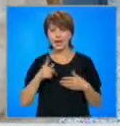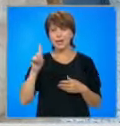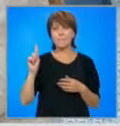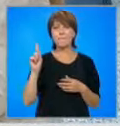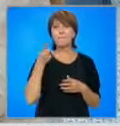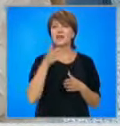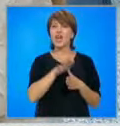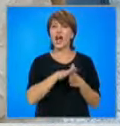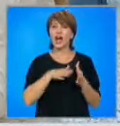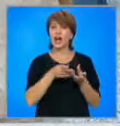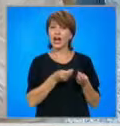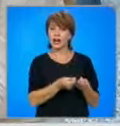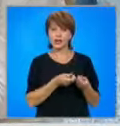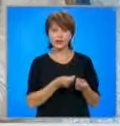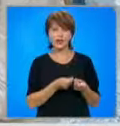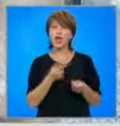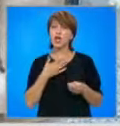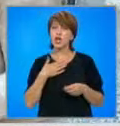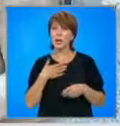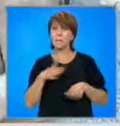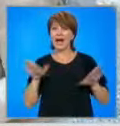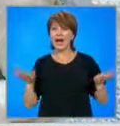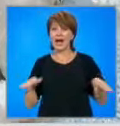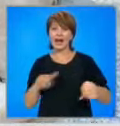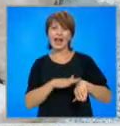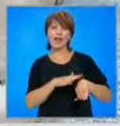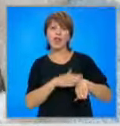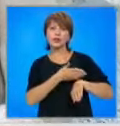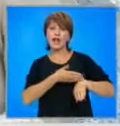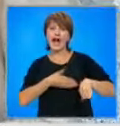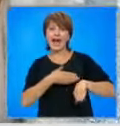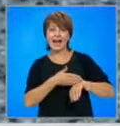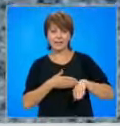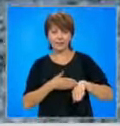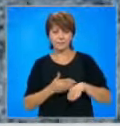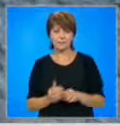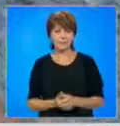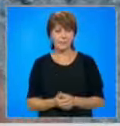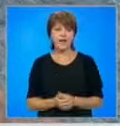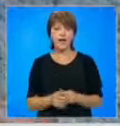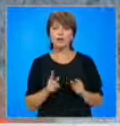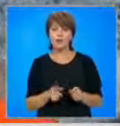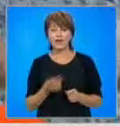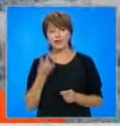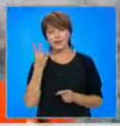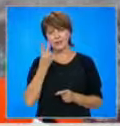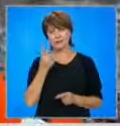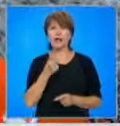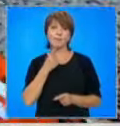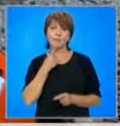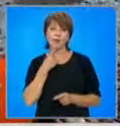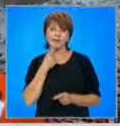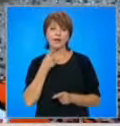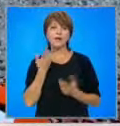грижи. Той е ранен на крилото, но все още не се знае какво е цялостното му състояние. Това ще стане ясно в понеделник,